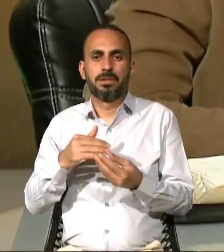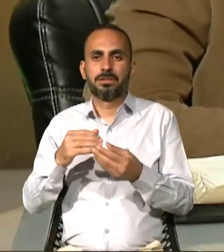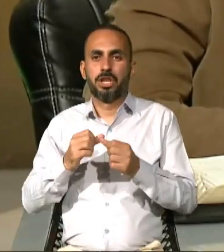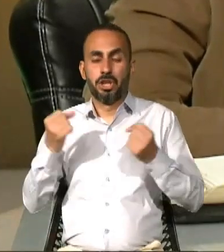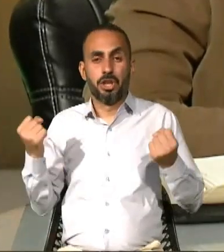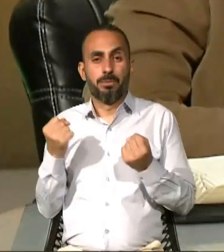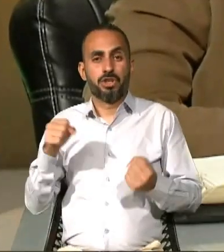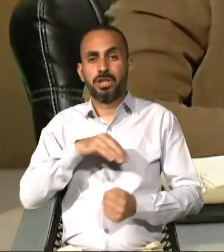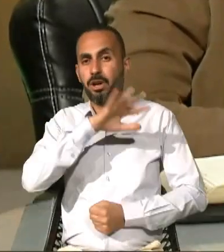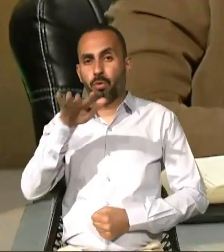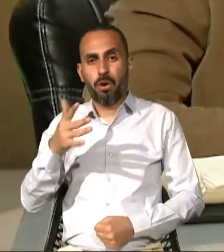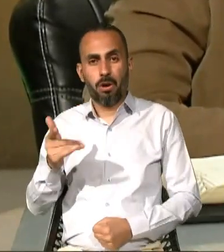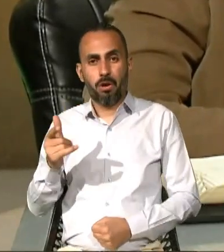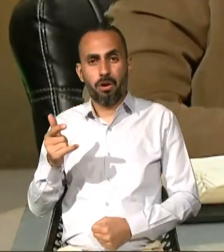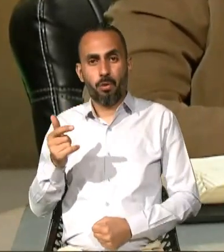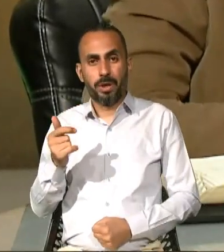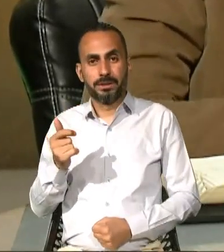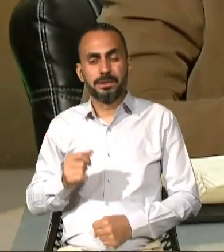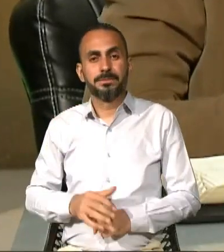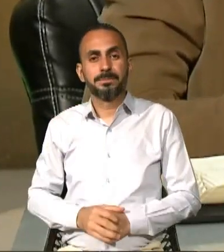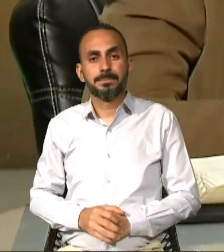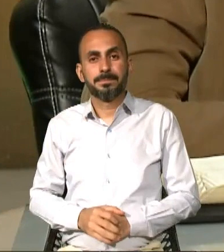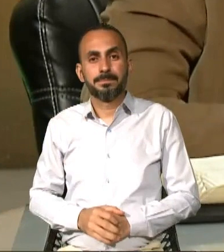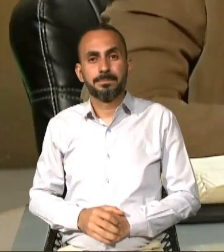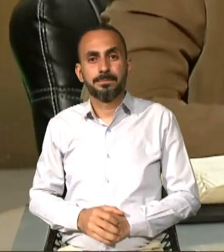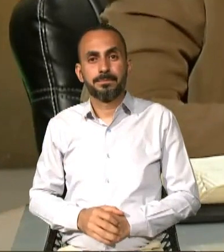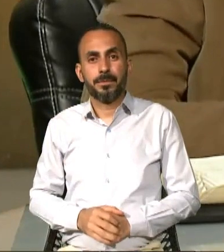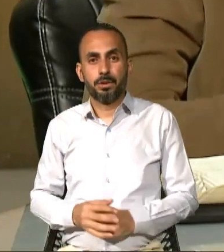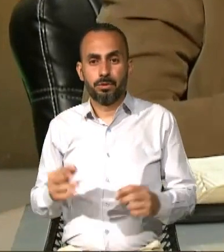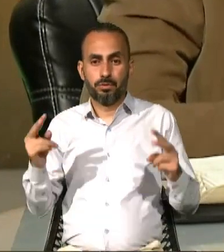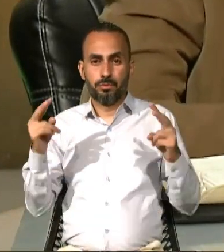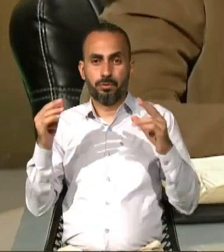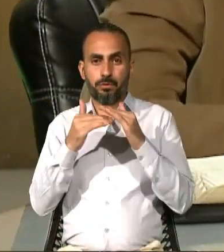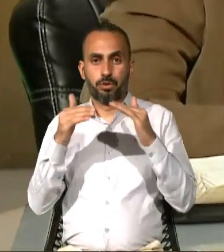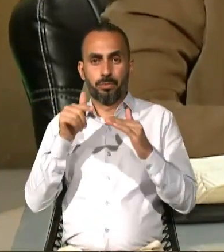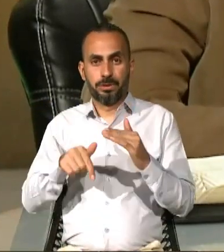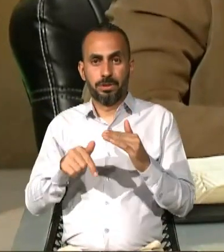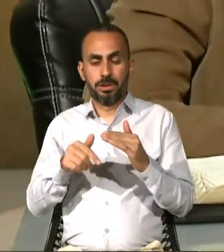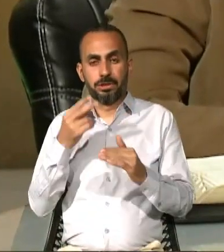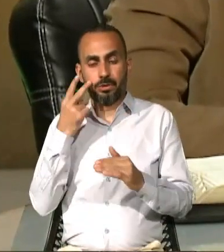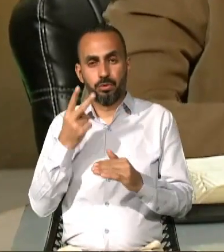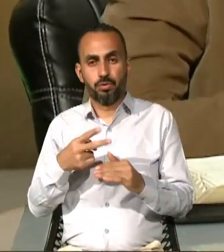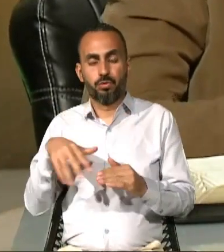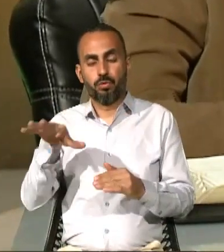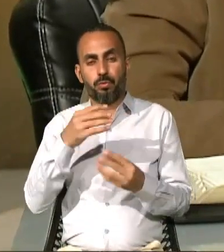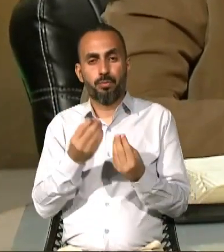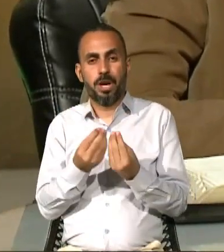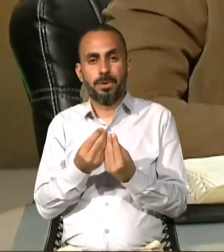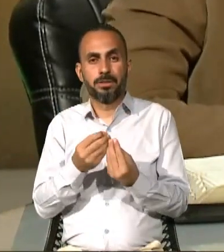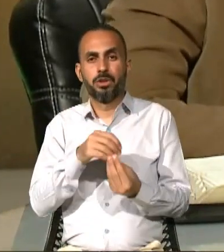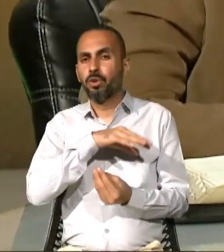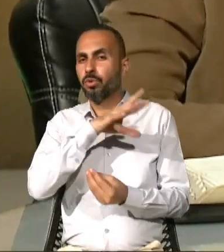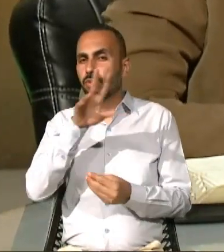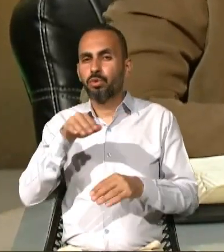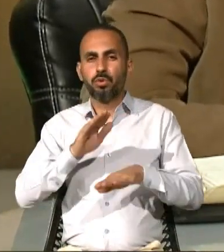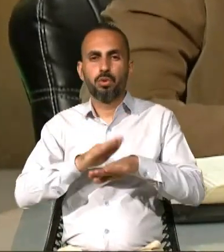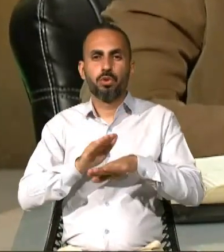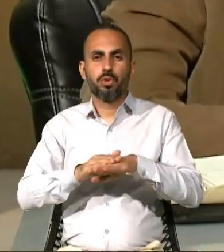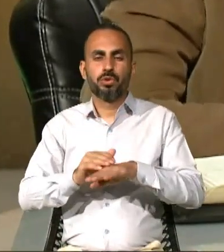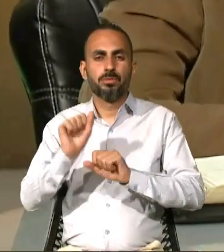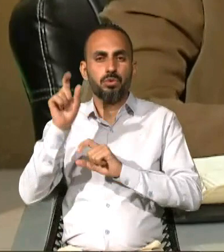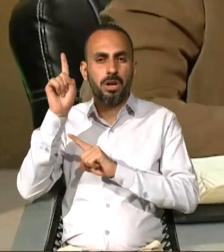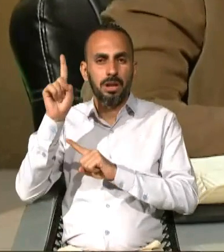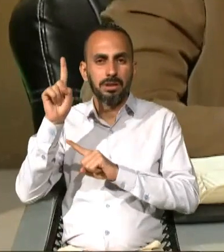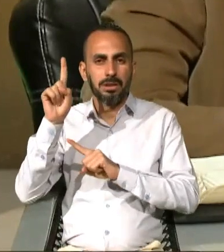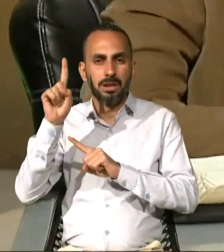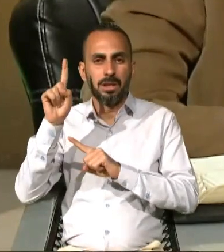انه ما يتشاركوا معانا على يعني في اليوم النهارده، خدام الرب والقديسين اللي عايزين يشاركونا في موضوع